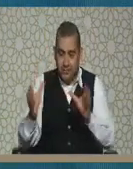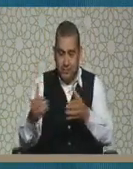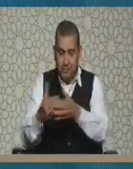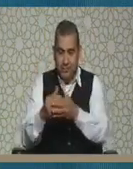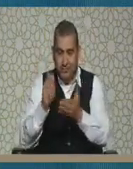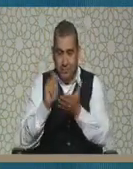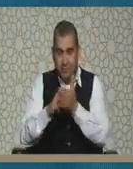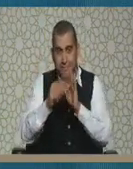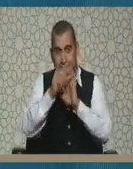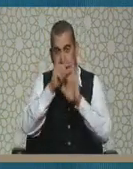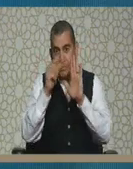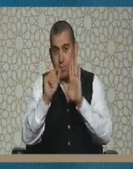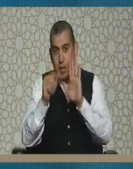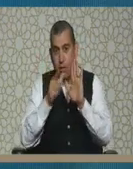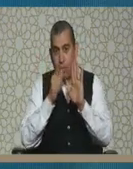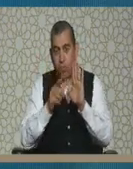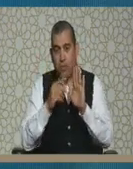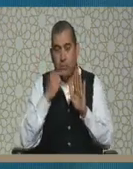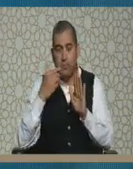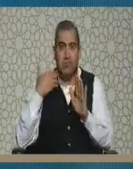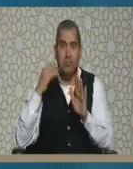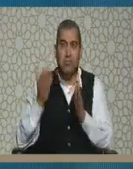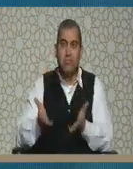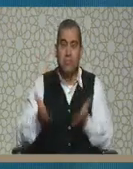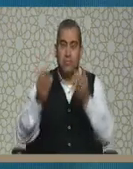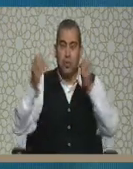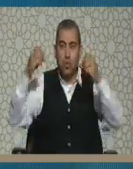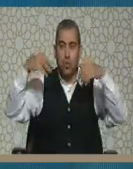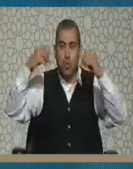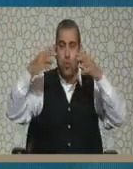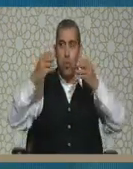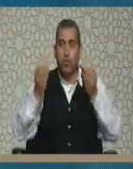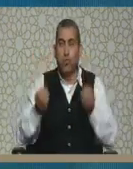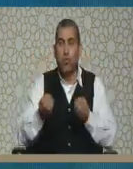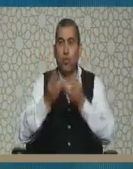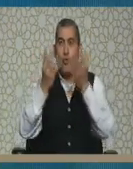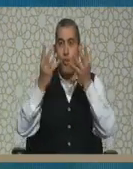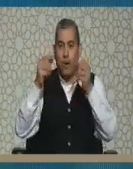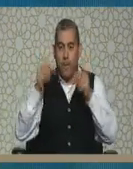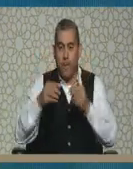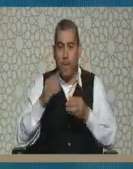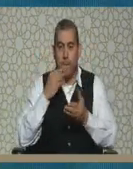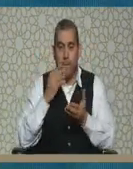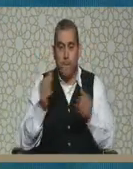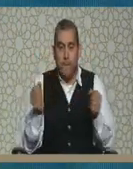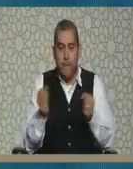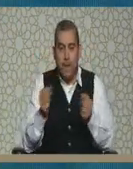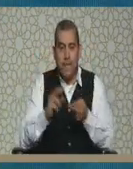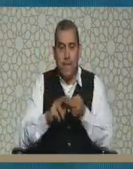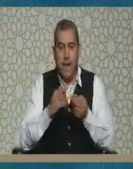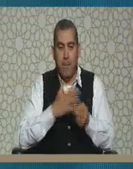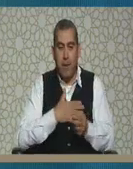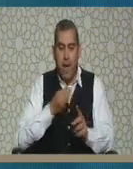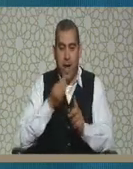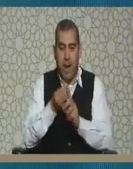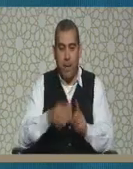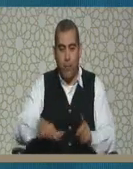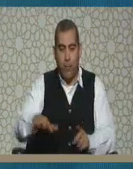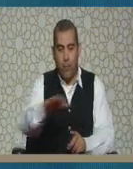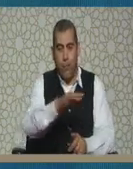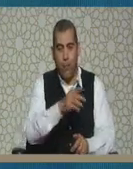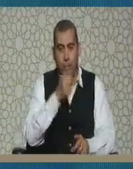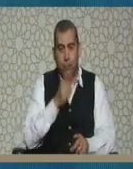عليها يا تجليات انواري كوني بردا وسلاما على احبابي فما